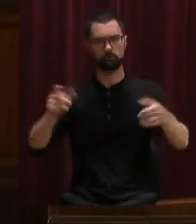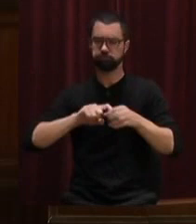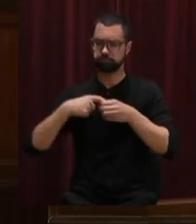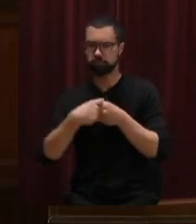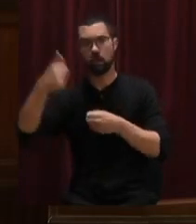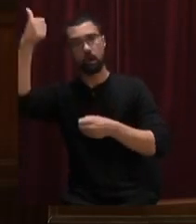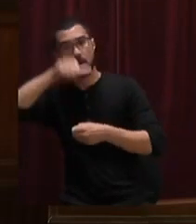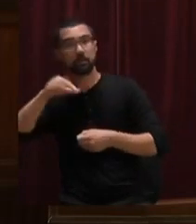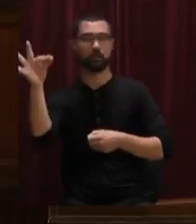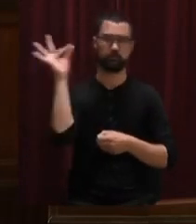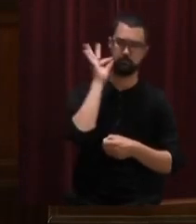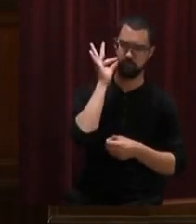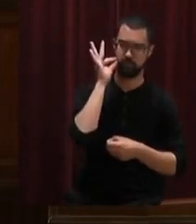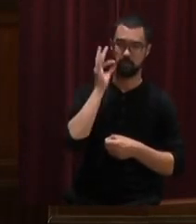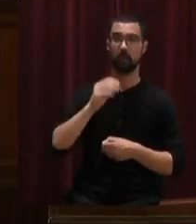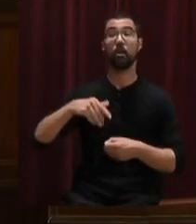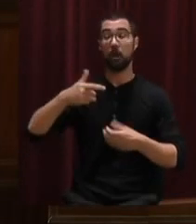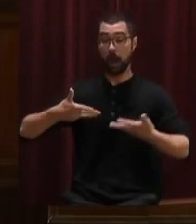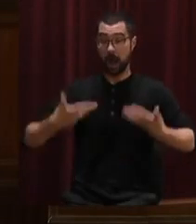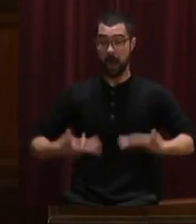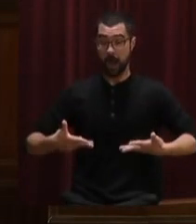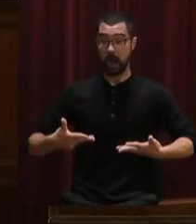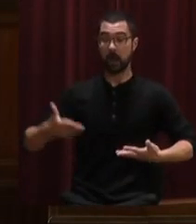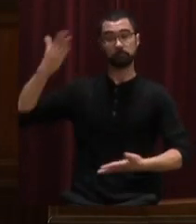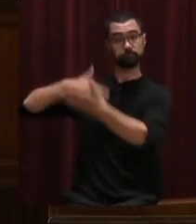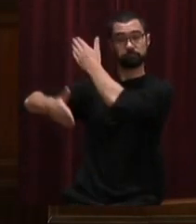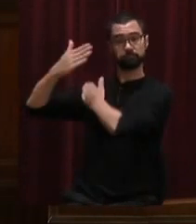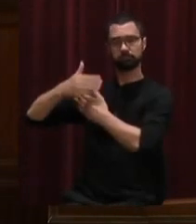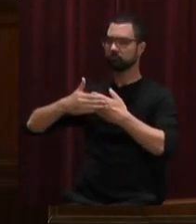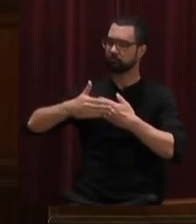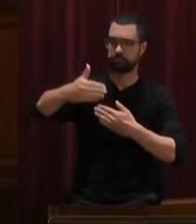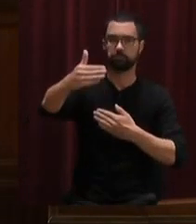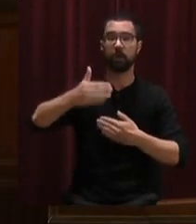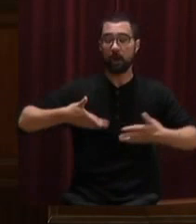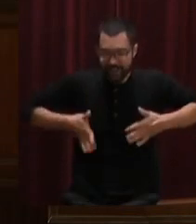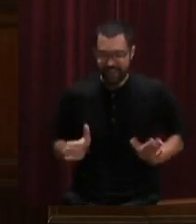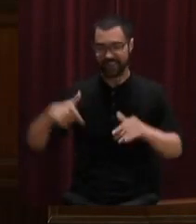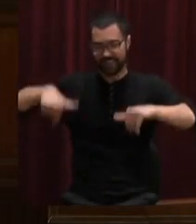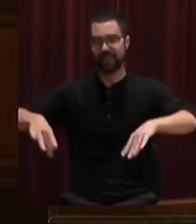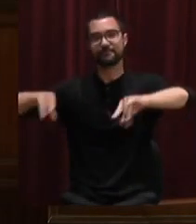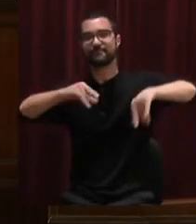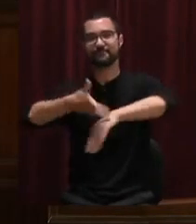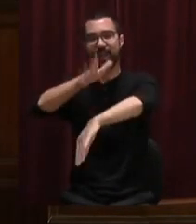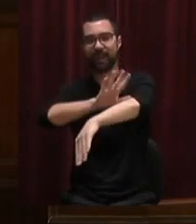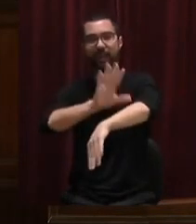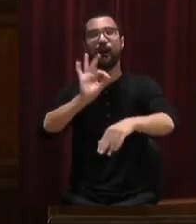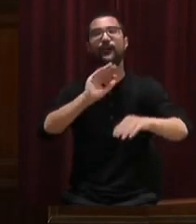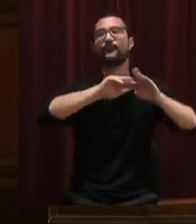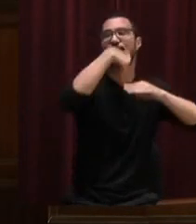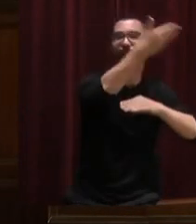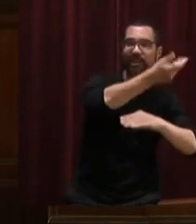per elles, pels qui som i pels qui vendran, pels que vàrem néixer aquí i els que vàrem venir d'altres llocs d'Espanya i del